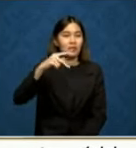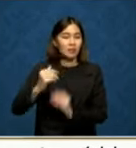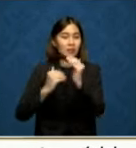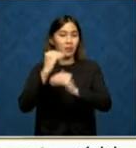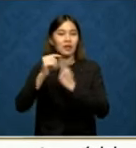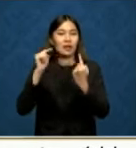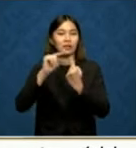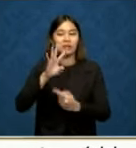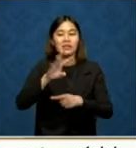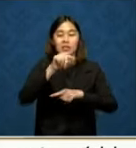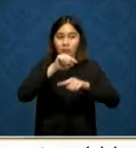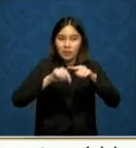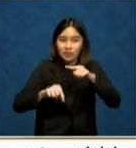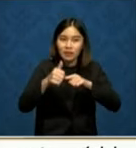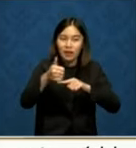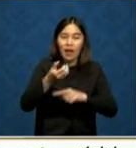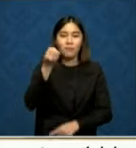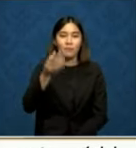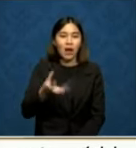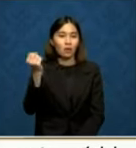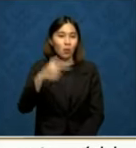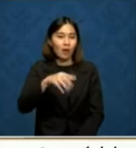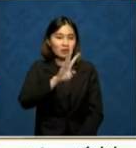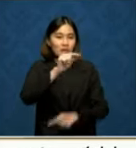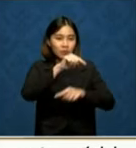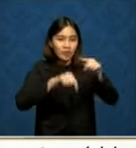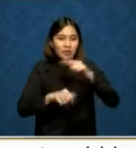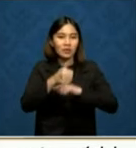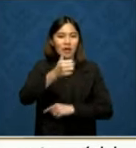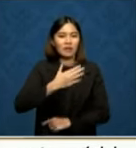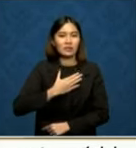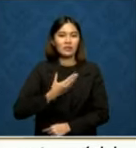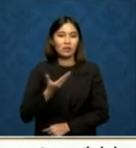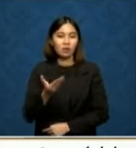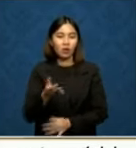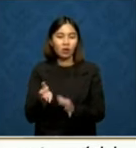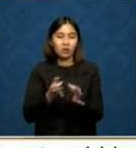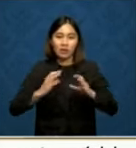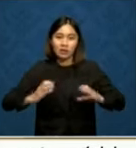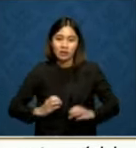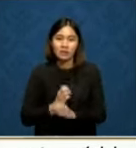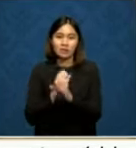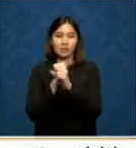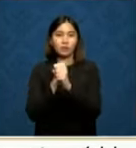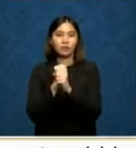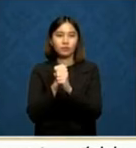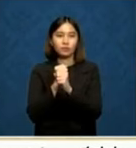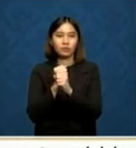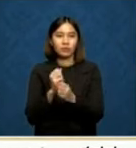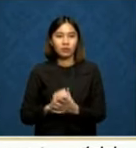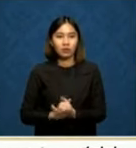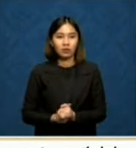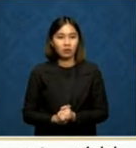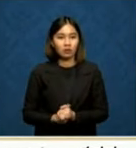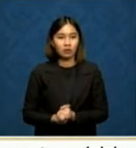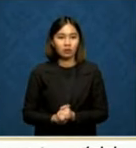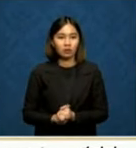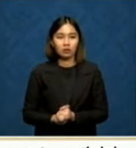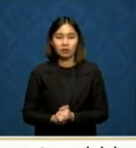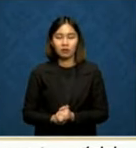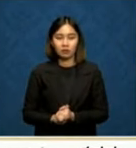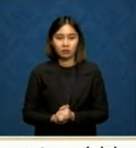4% มากกวา 4% เลยทีเดียวนะคะเด๋กขออนุญาติสรุปปมาณนั้นนะคะ ส่วนท่าน